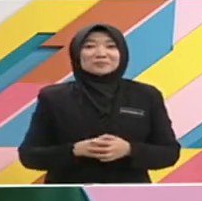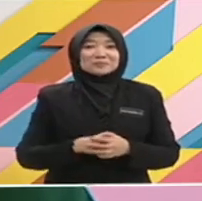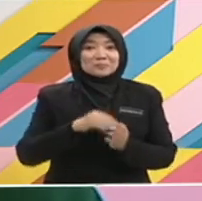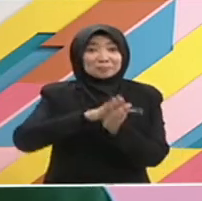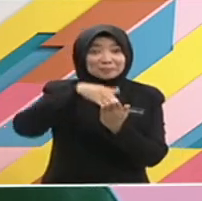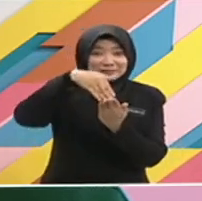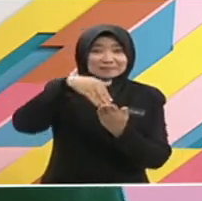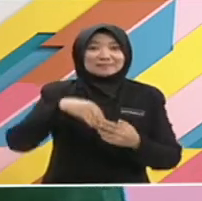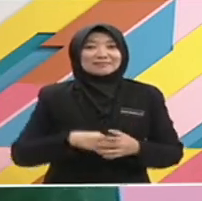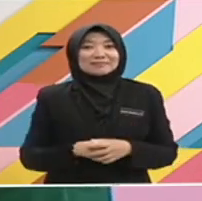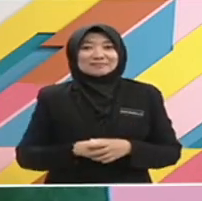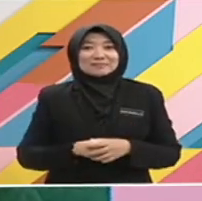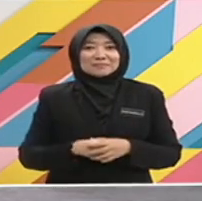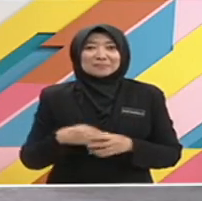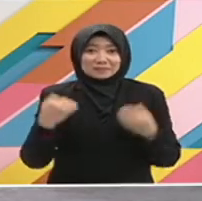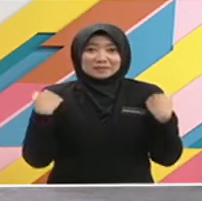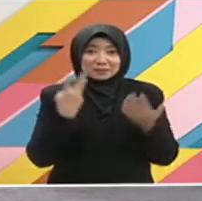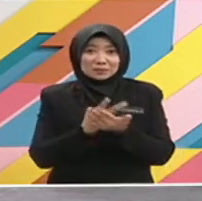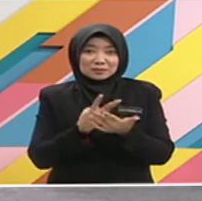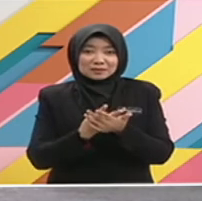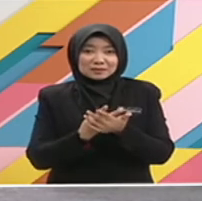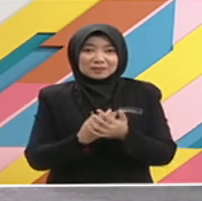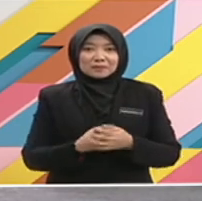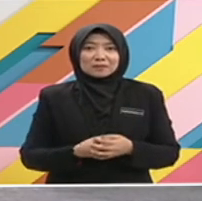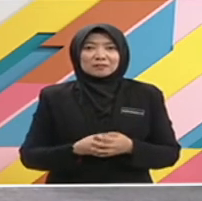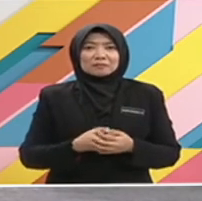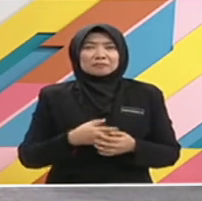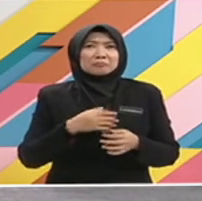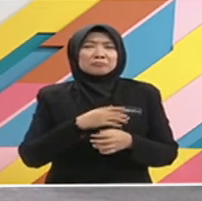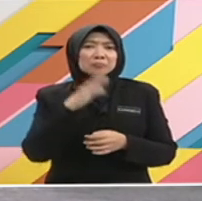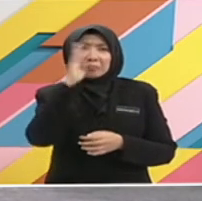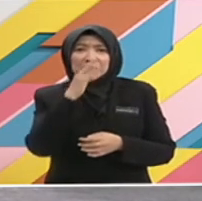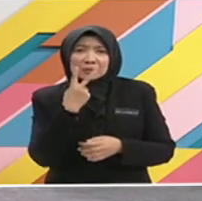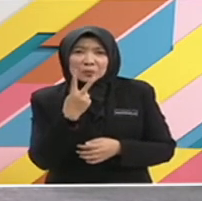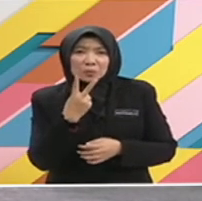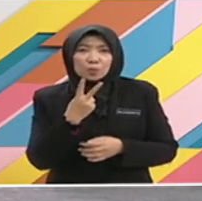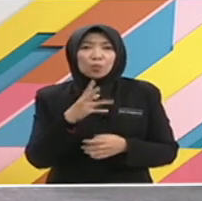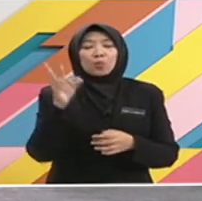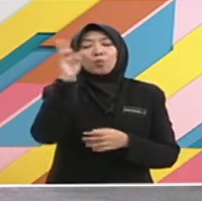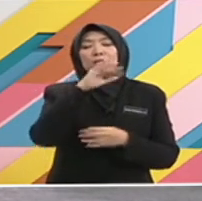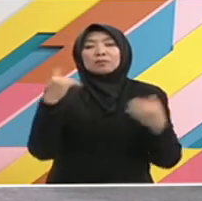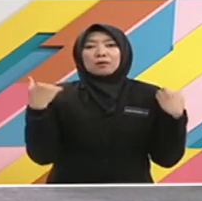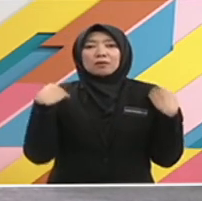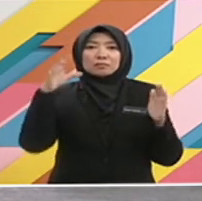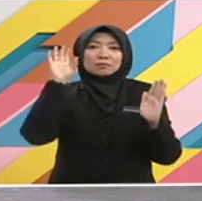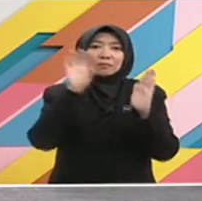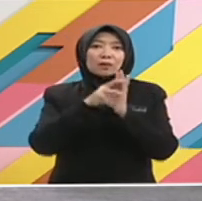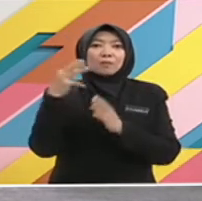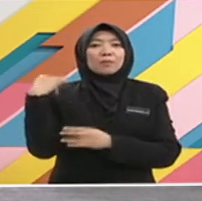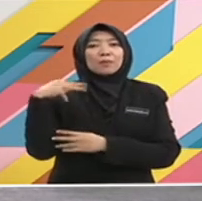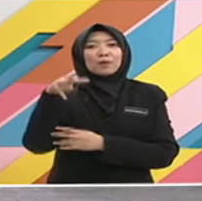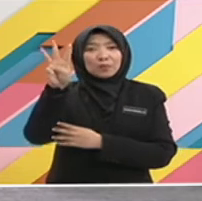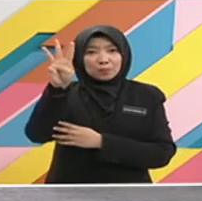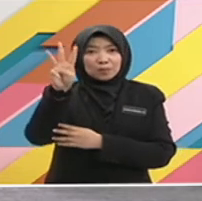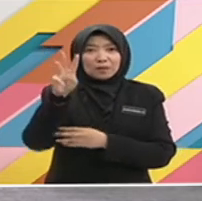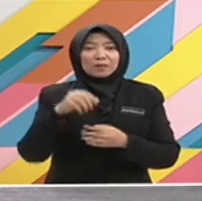wow. Kadang-kadang ada yang mungkin yang tak perasan sebenarnya. Kita hari-hari guna tapi kita tak perasan pun sebenarnya ada motif-motif